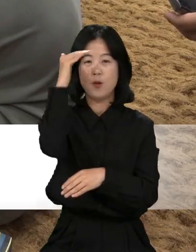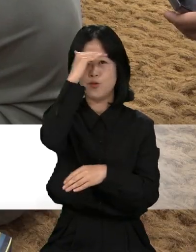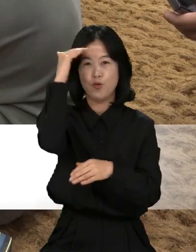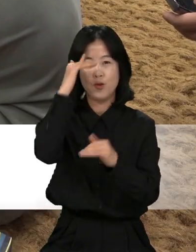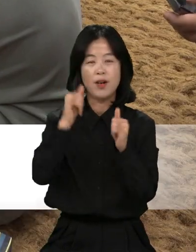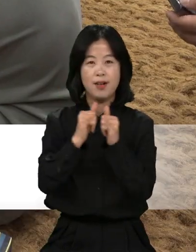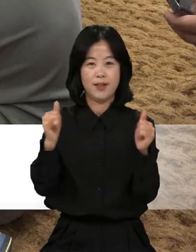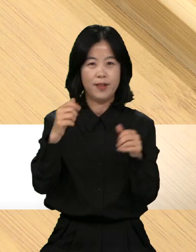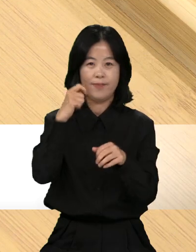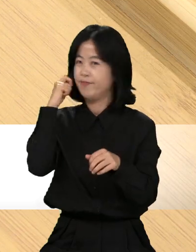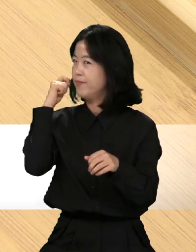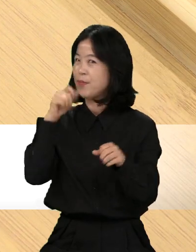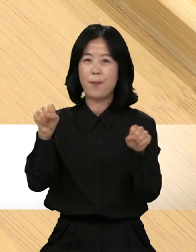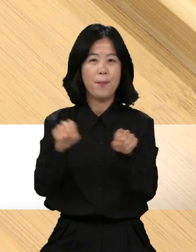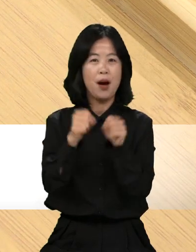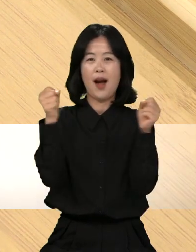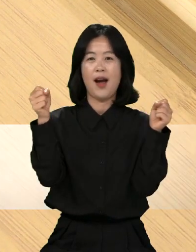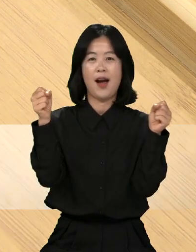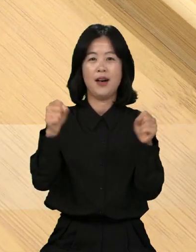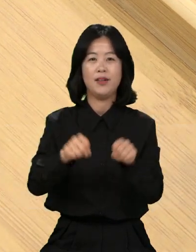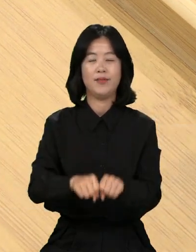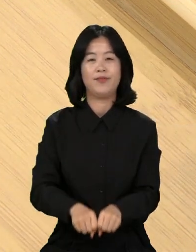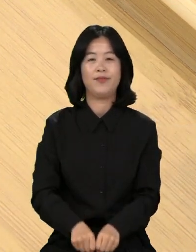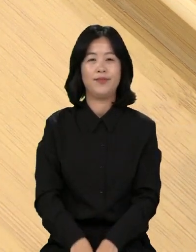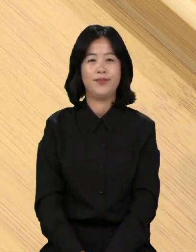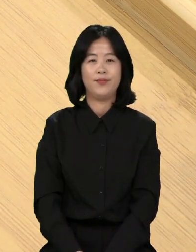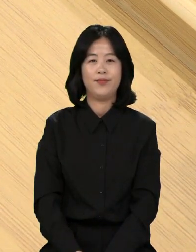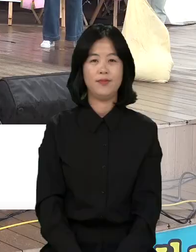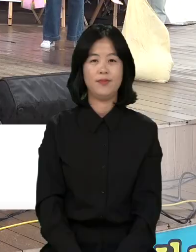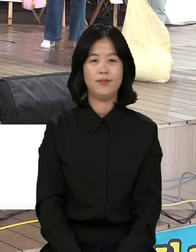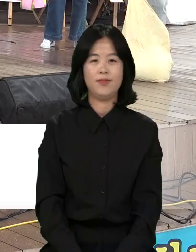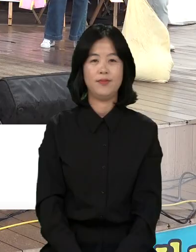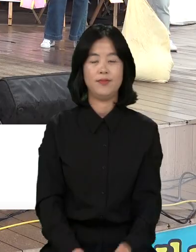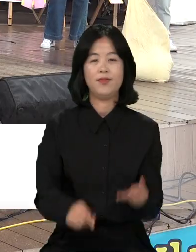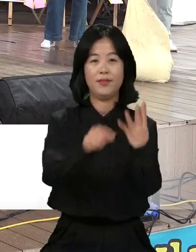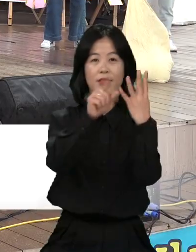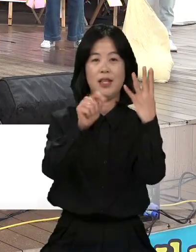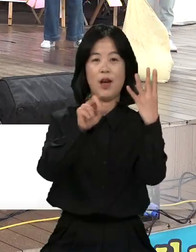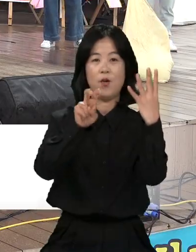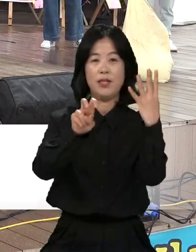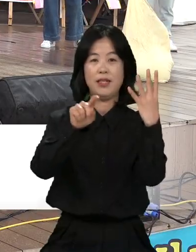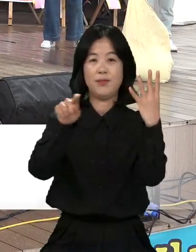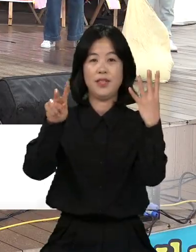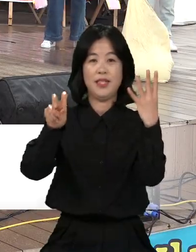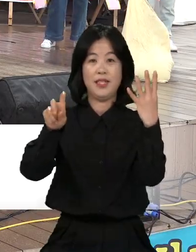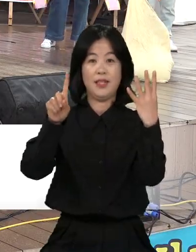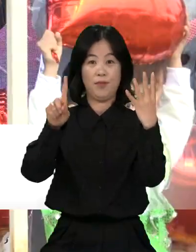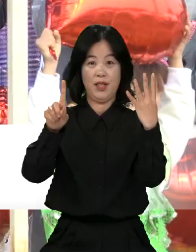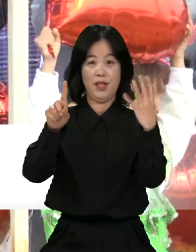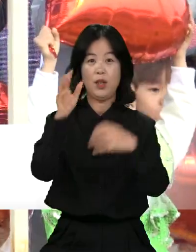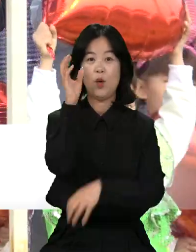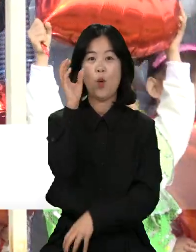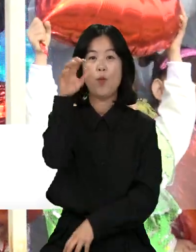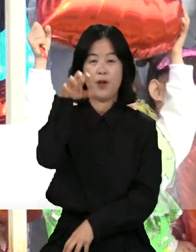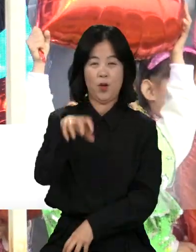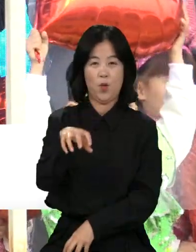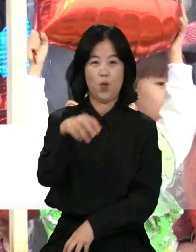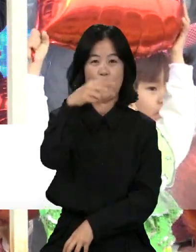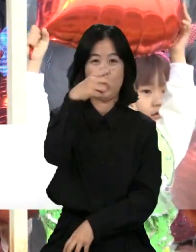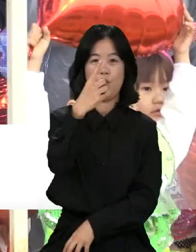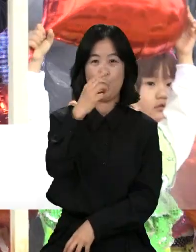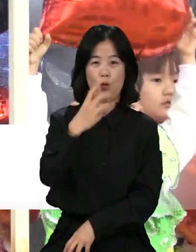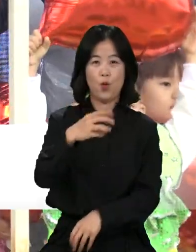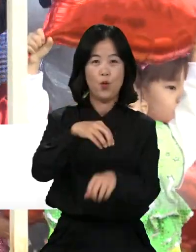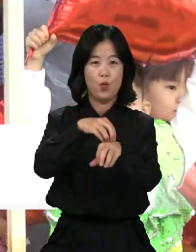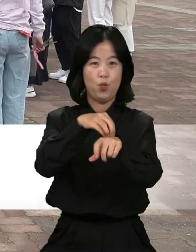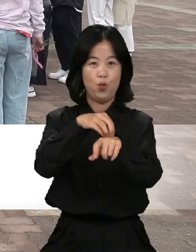프로그램이 가득해 방문객들의 호응을 얻었습니다. 지난 20일과 21일 양일간